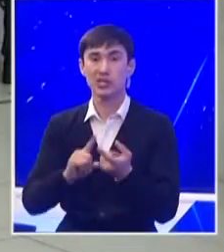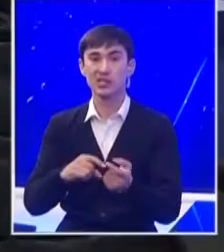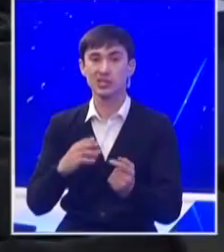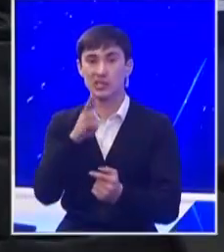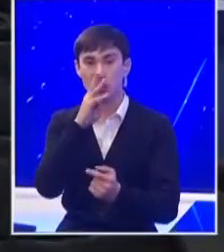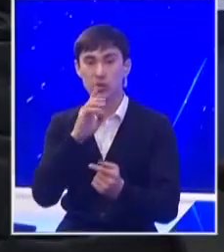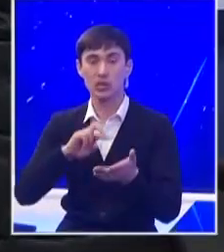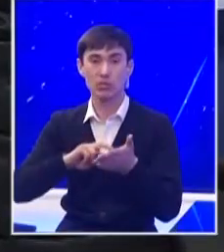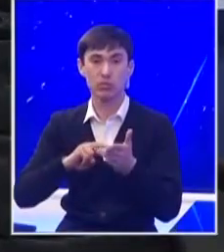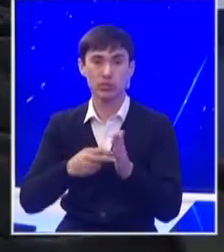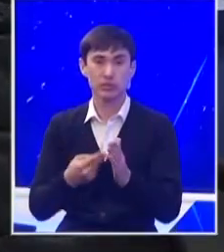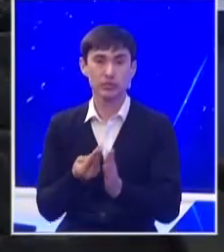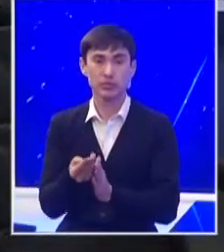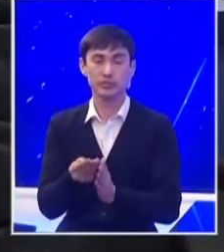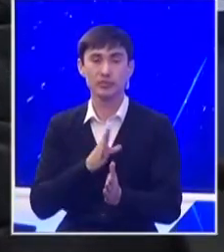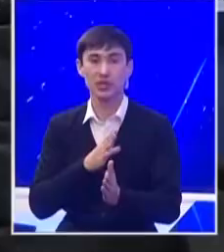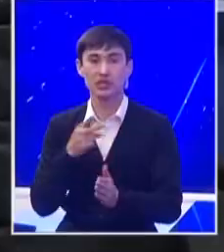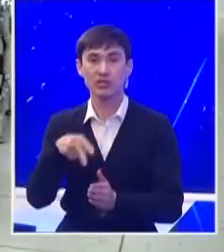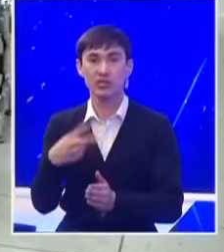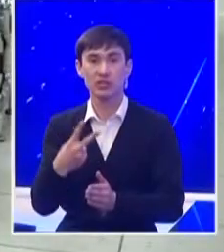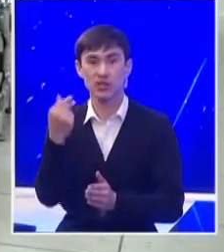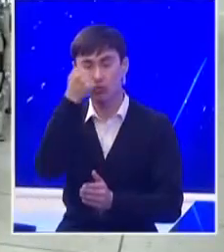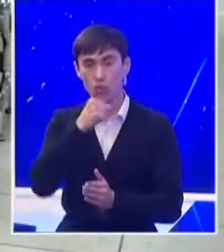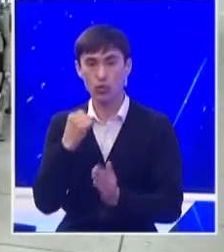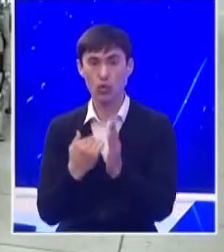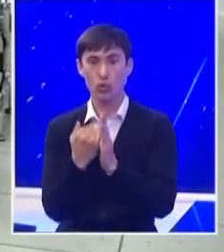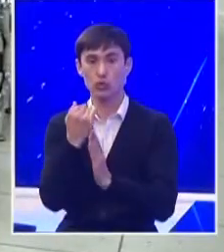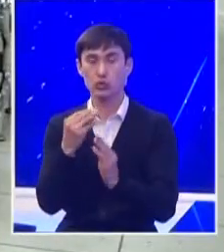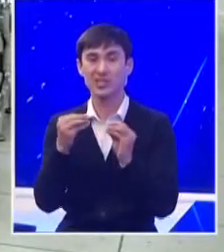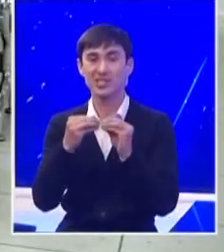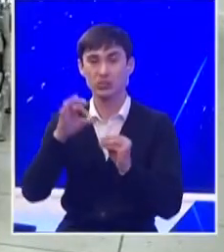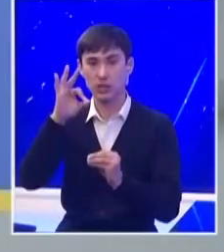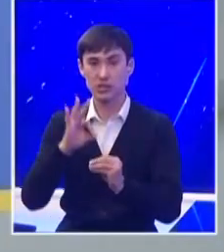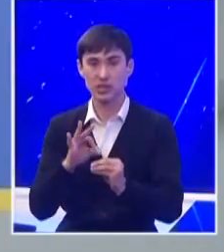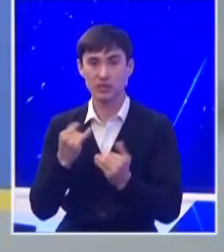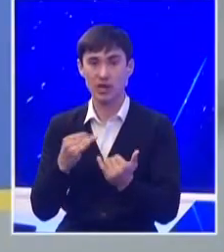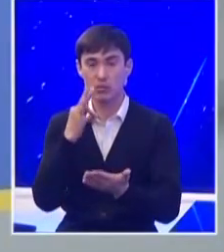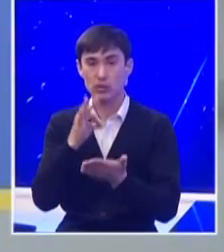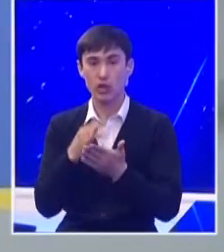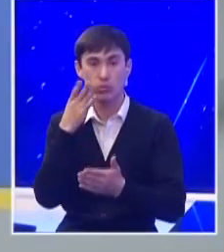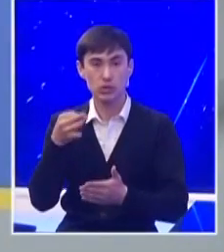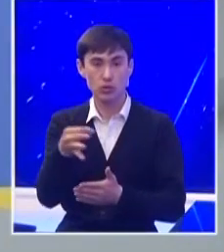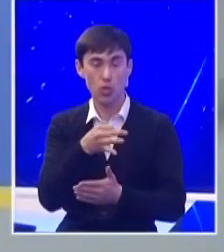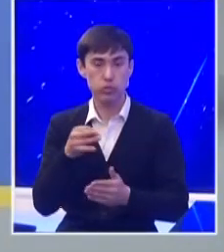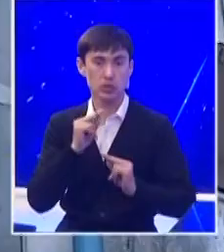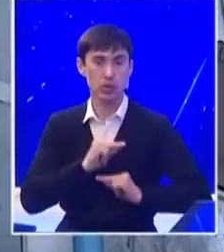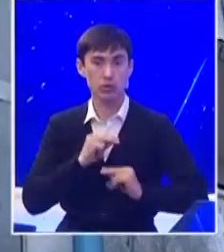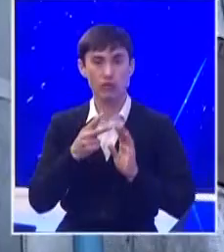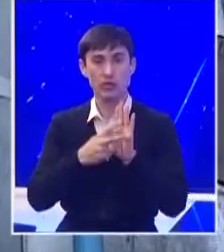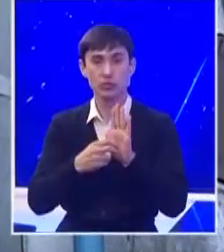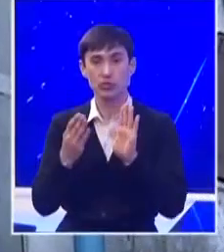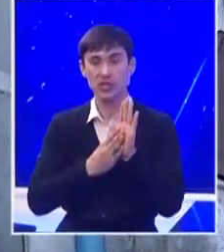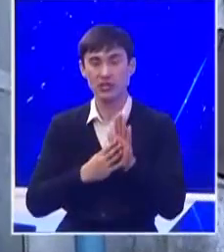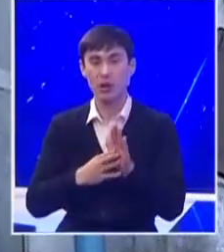была произведена в Казпочте в мае 2020 года. Тогда рост составил 10%. Отметим, в Алматинской области работают